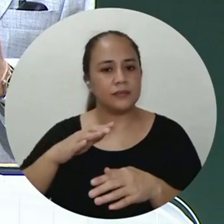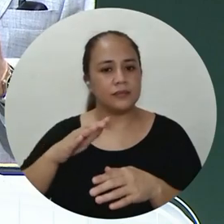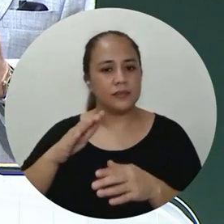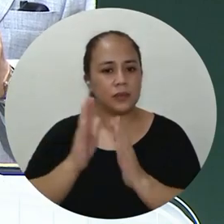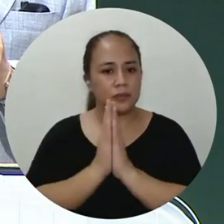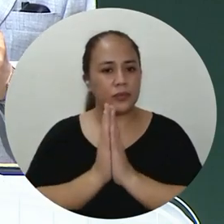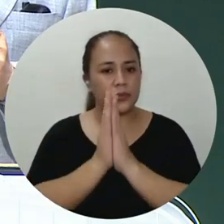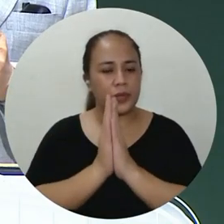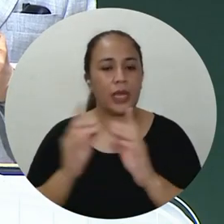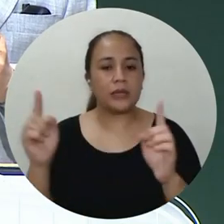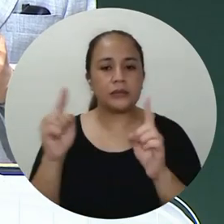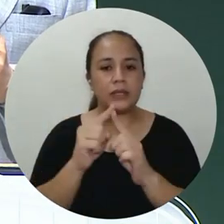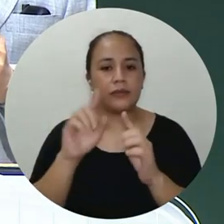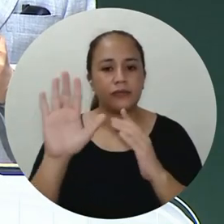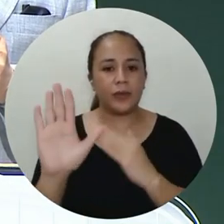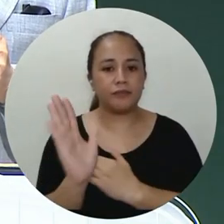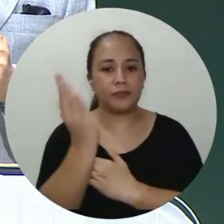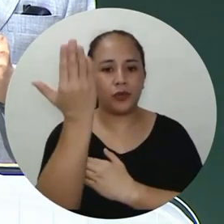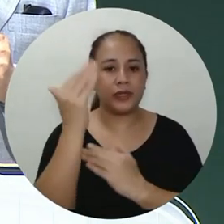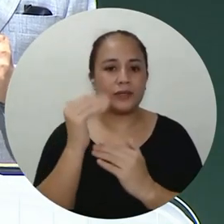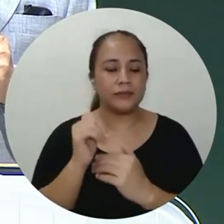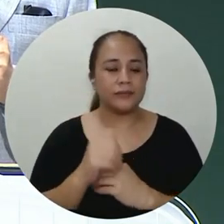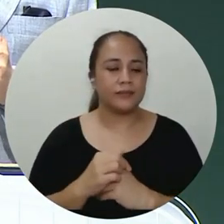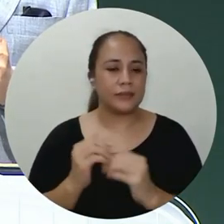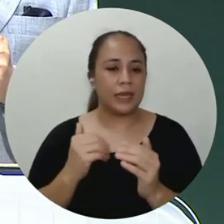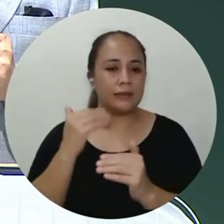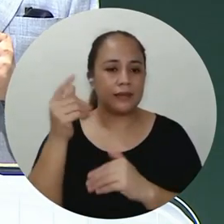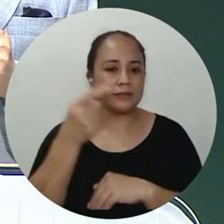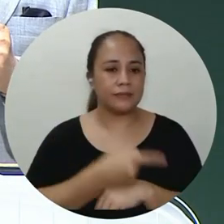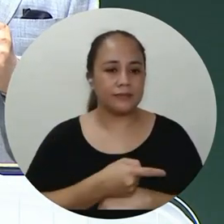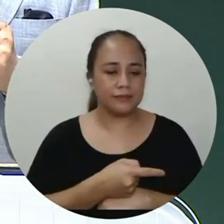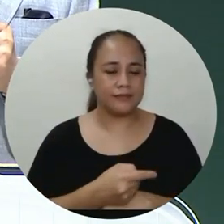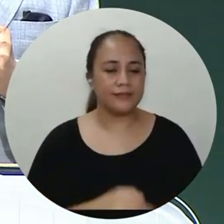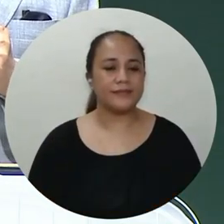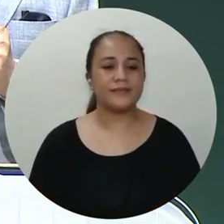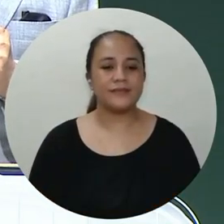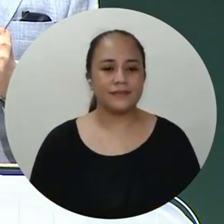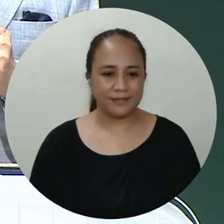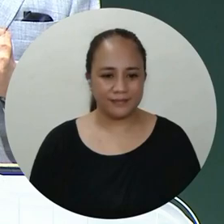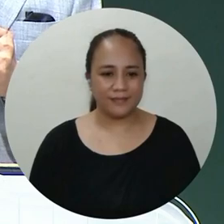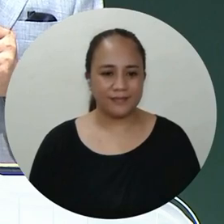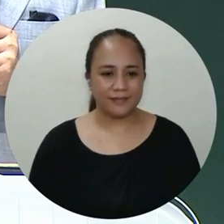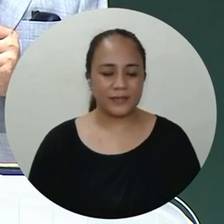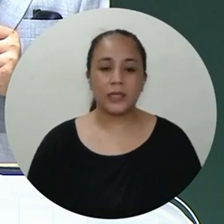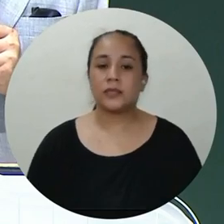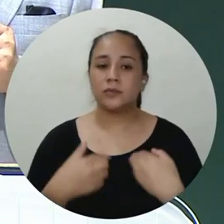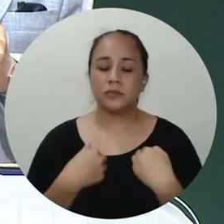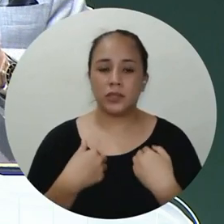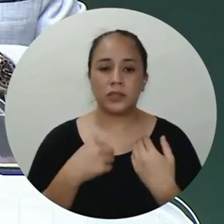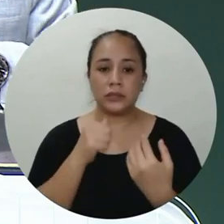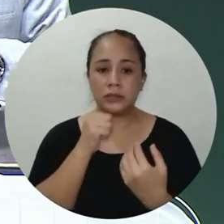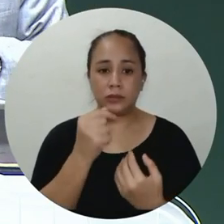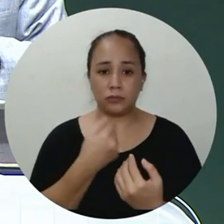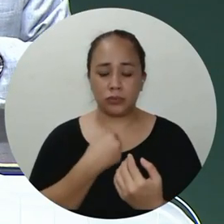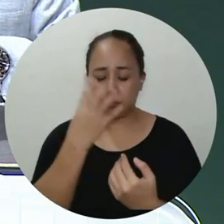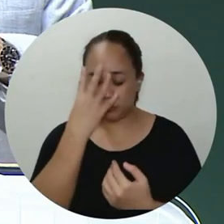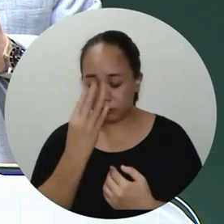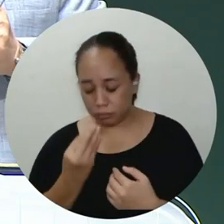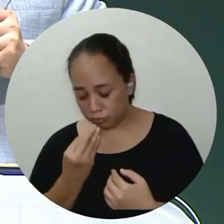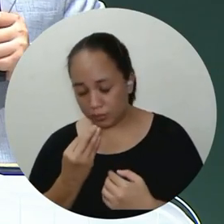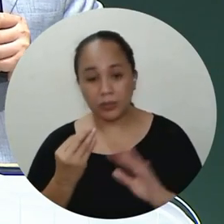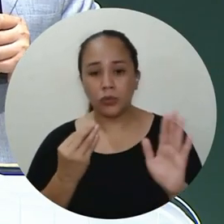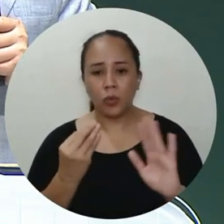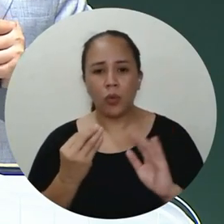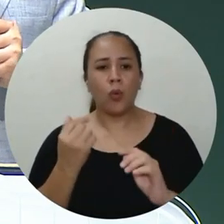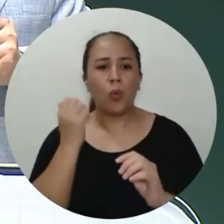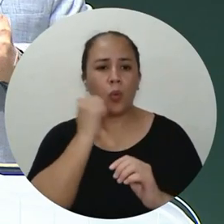5 a.m. to the next day. 그것도 중언분 하지 않고 50분 기도하고 10분 휴식했어요. And it was not that I would sleep, but I would always constantly pray